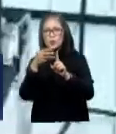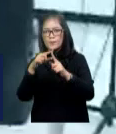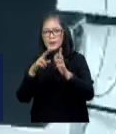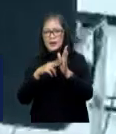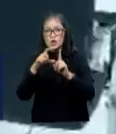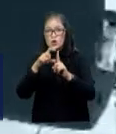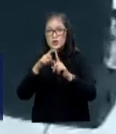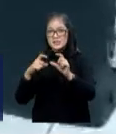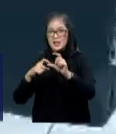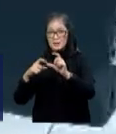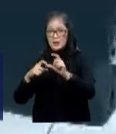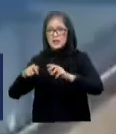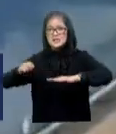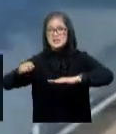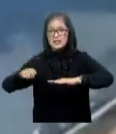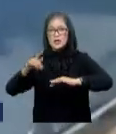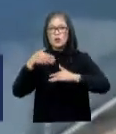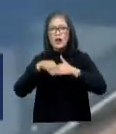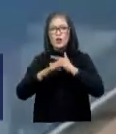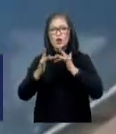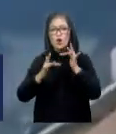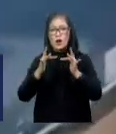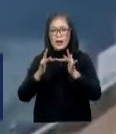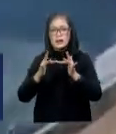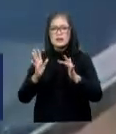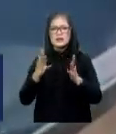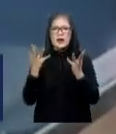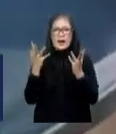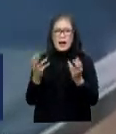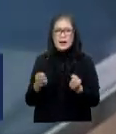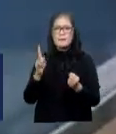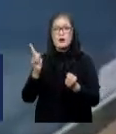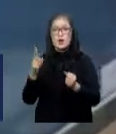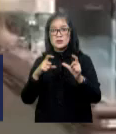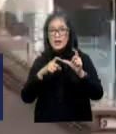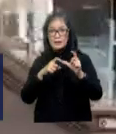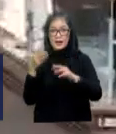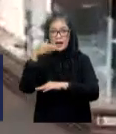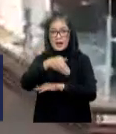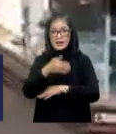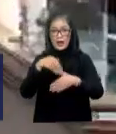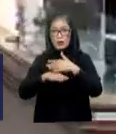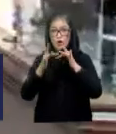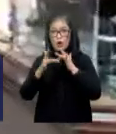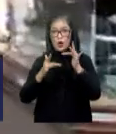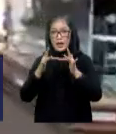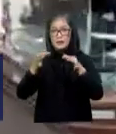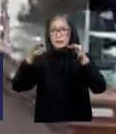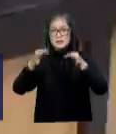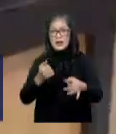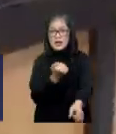online untuk menghindari hal-hal yang tidak diinginkan Dolly Salman dihadirkan online dari Lapas narkotika kelas 2A Bandung